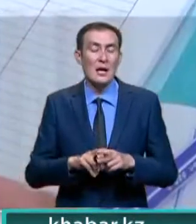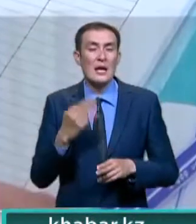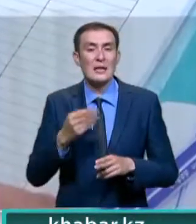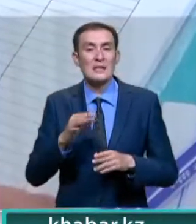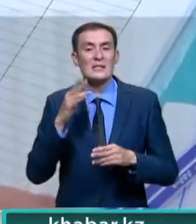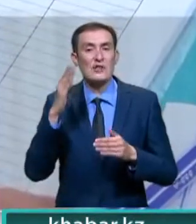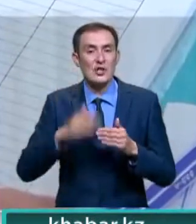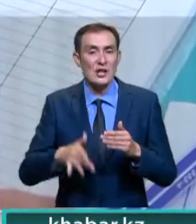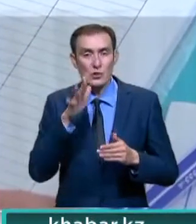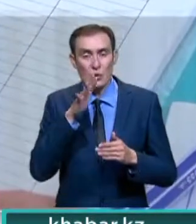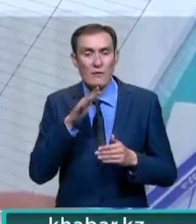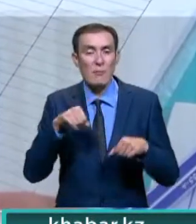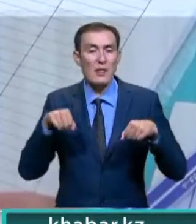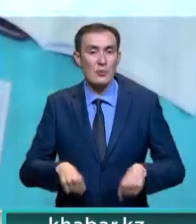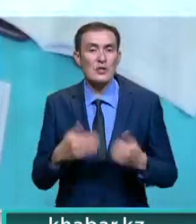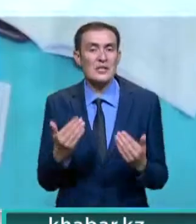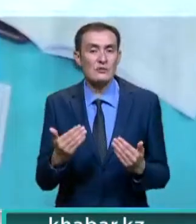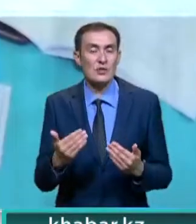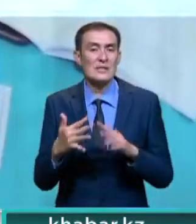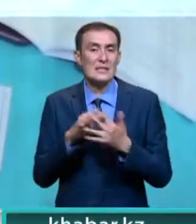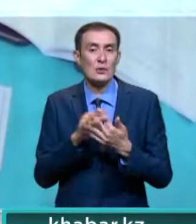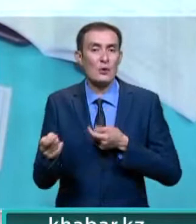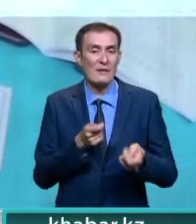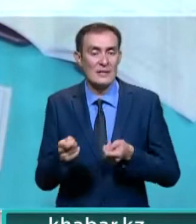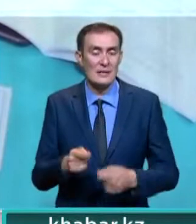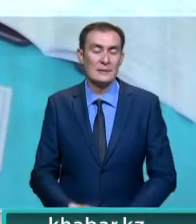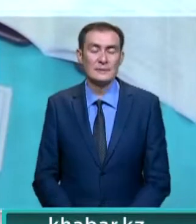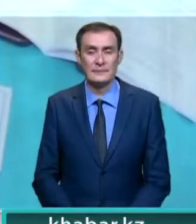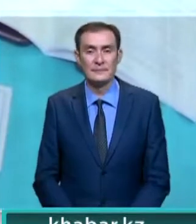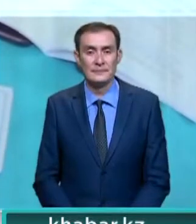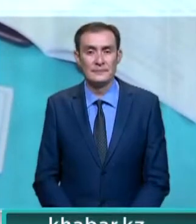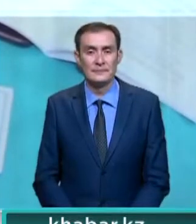это с завершением срока полномочий действующих руководителей сельских администраций.